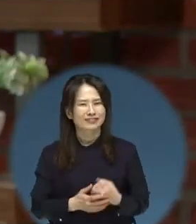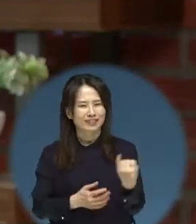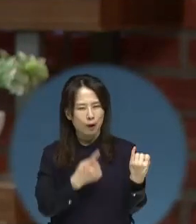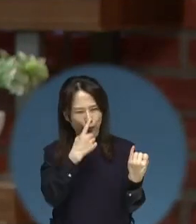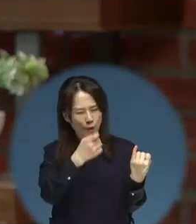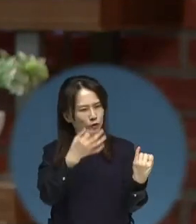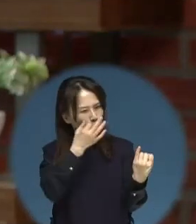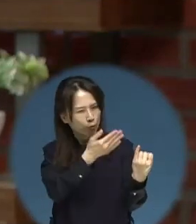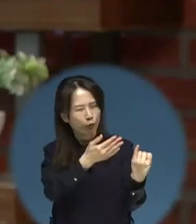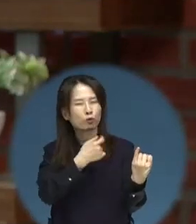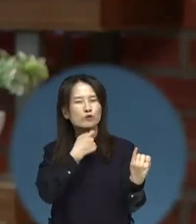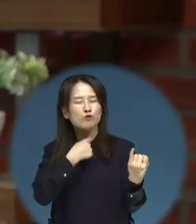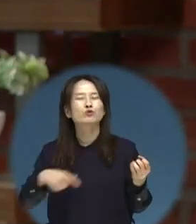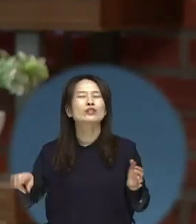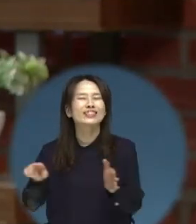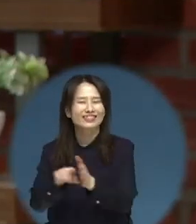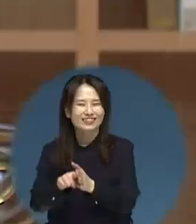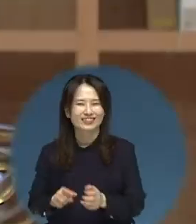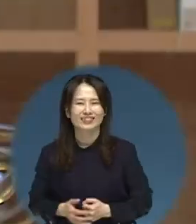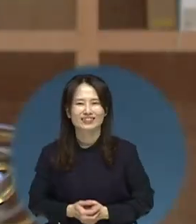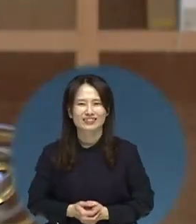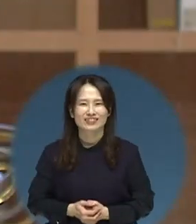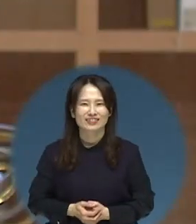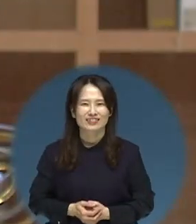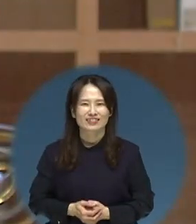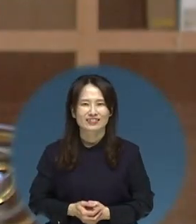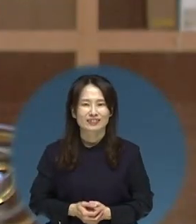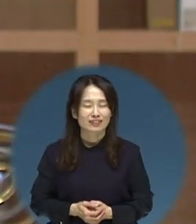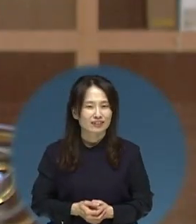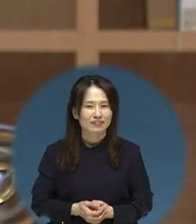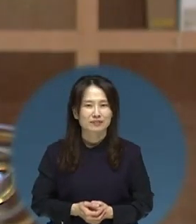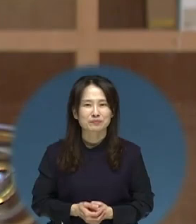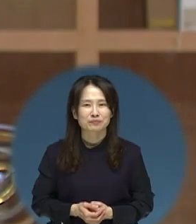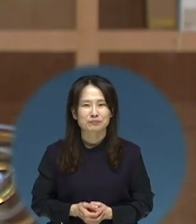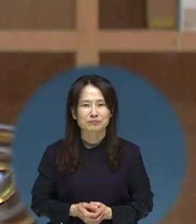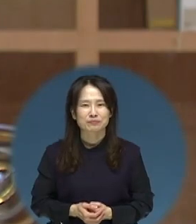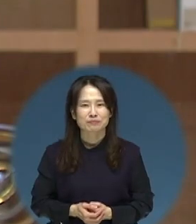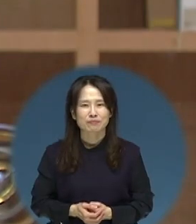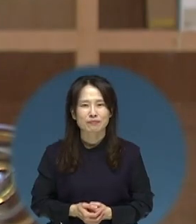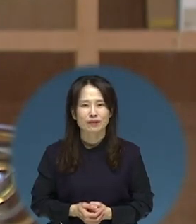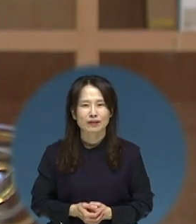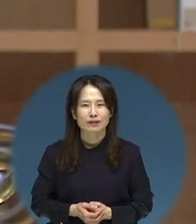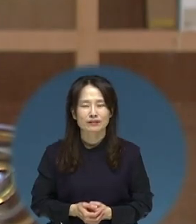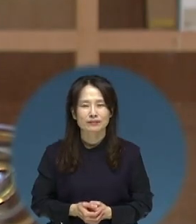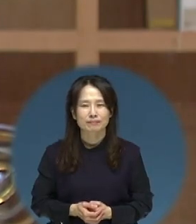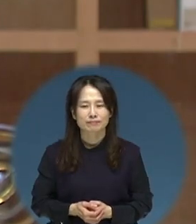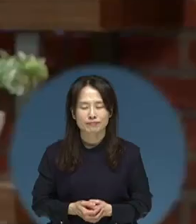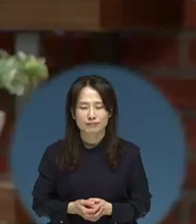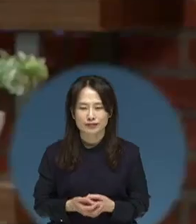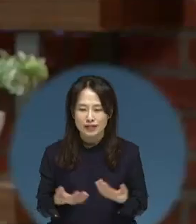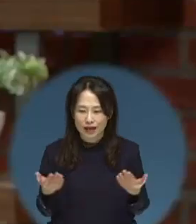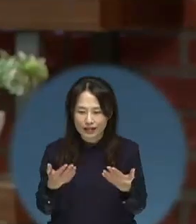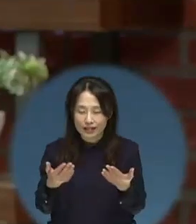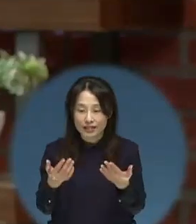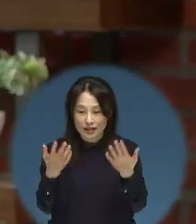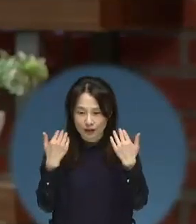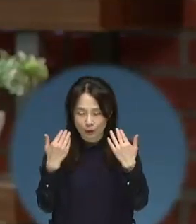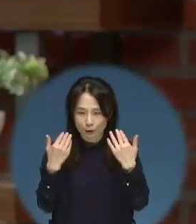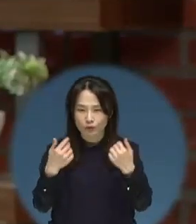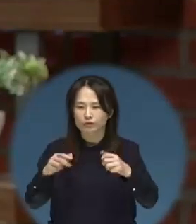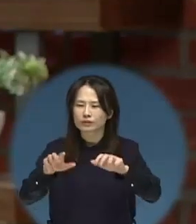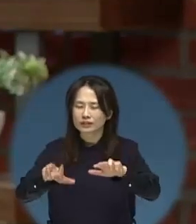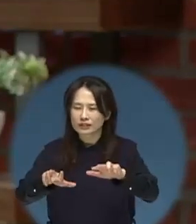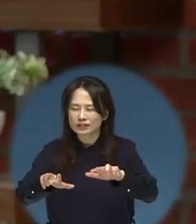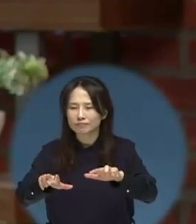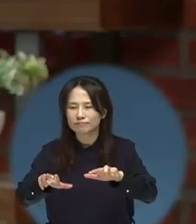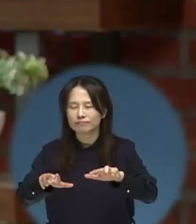거예요. 그러니까 직업 학교 개념도 그때서부터 바뀐 거예요. 네, 그는 이제 직업 학교는 저를 위한 학교였고 지금은 이제 아이들이 진짜